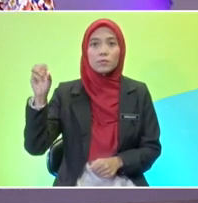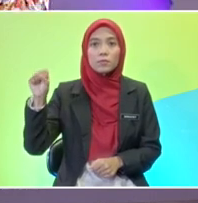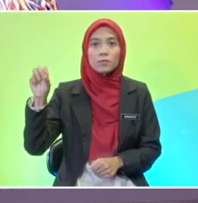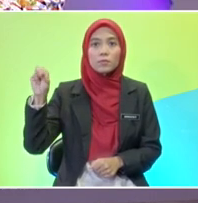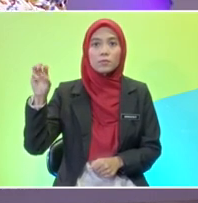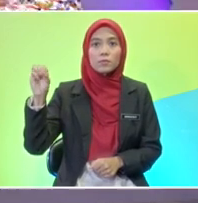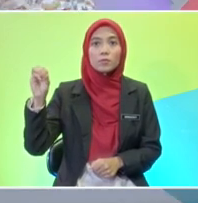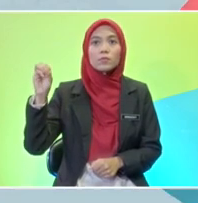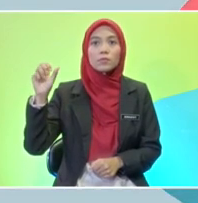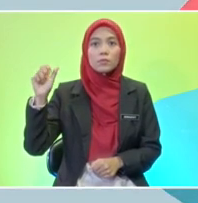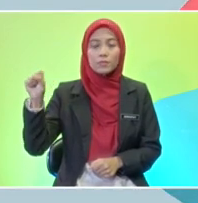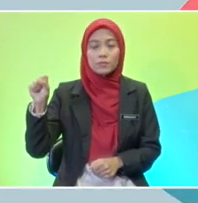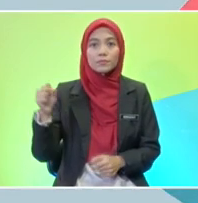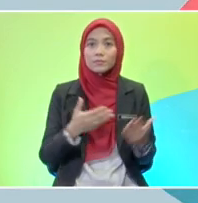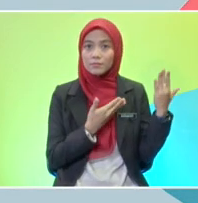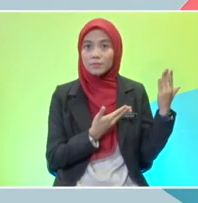dipaparkan